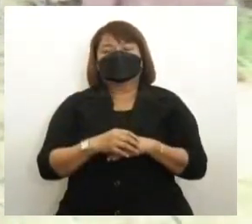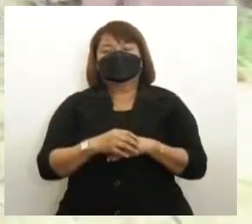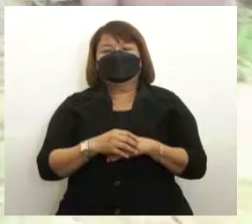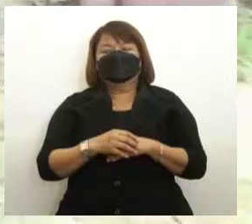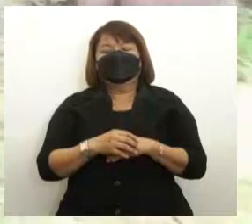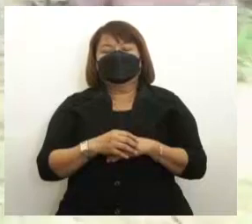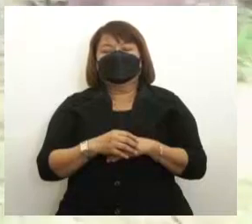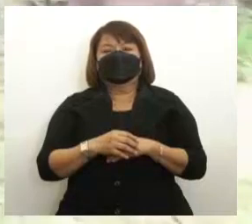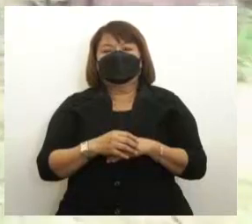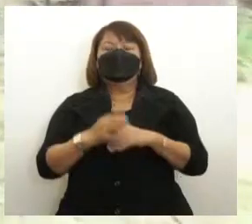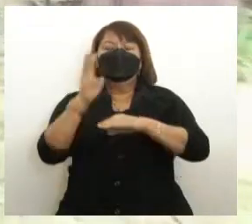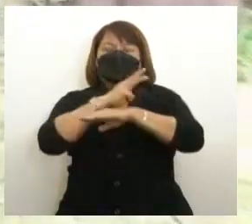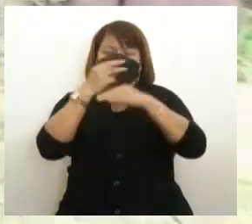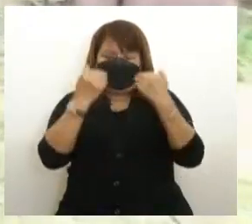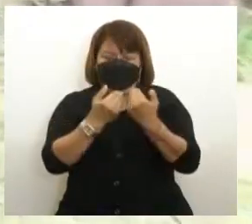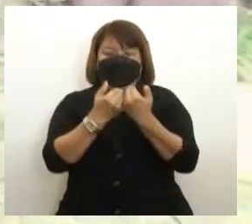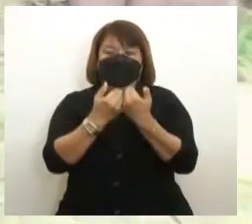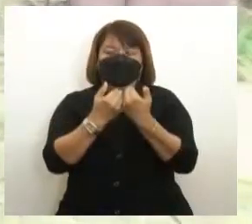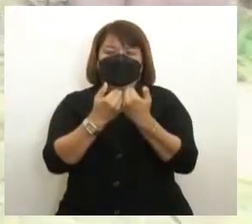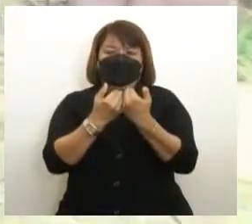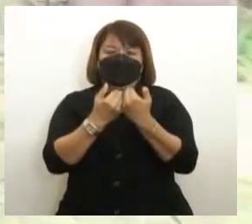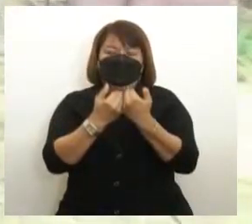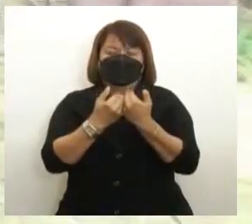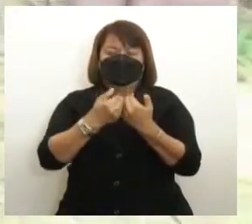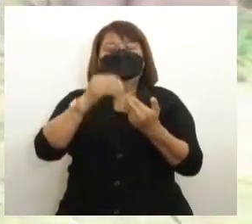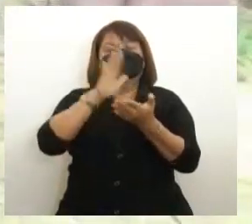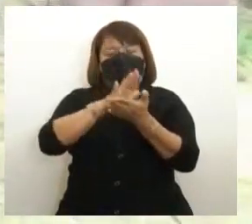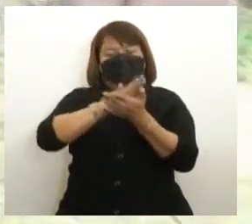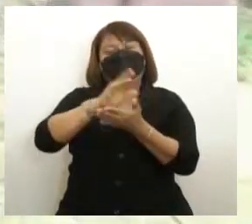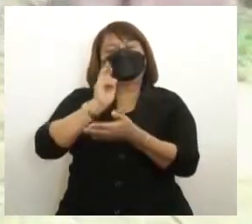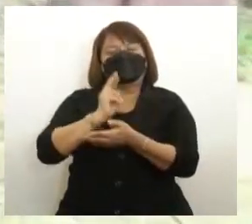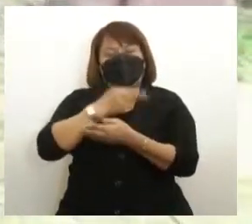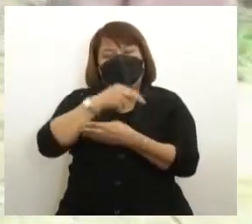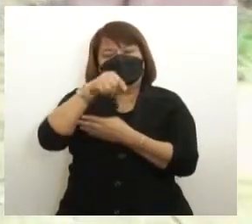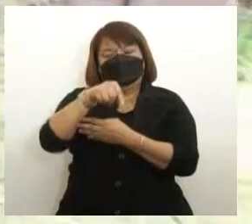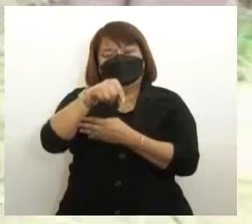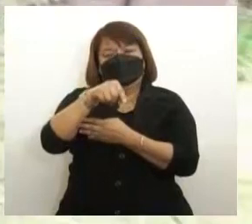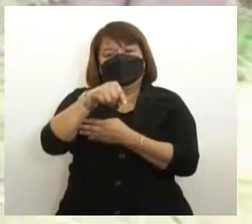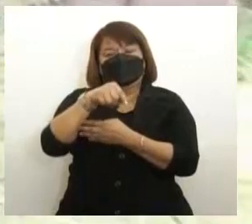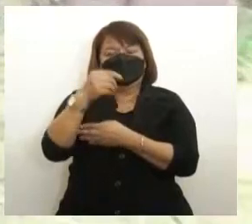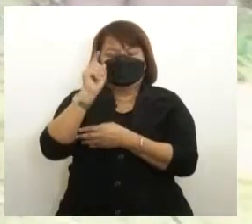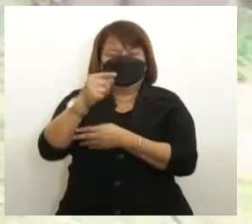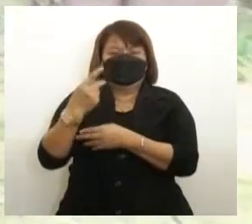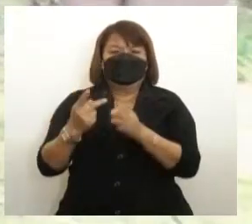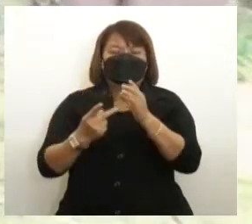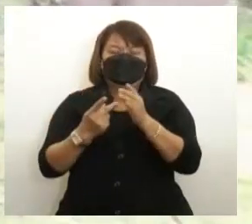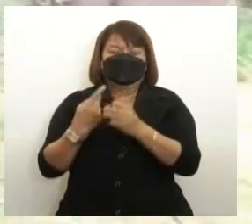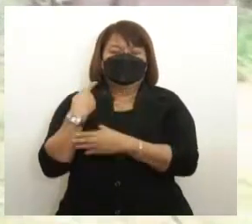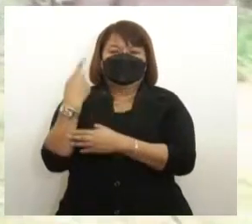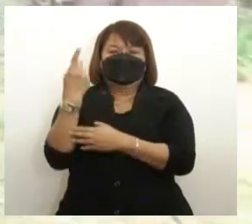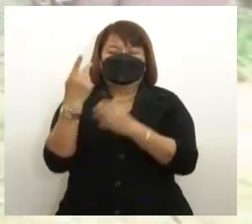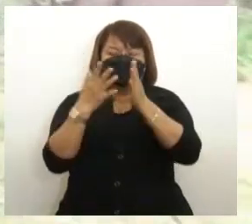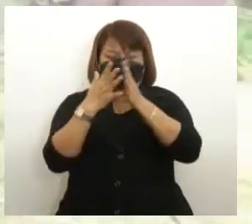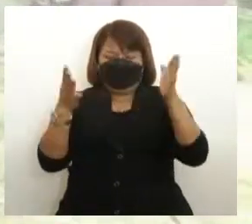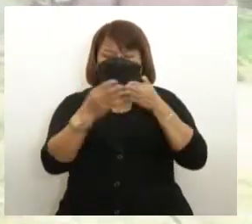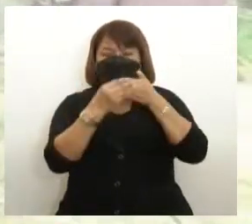ะครับวันนี้ชาวนาวังสวิทย์ของเรานะครับถือว่าเป็นเกียรติอย่างยิ่งนะครับที่ท่านได้น